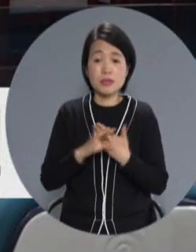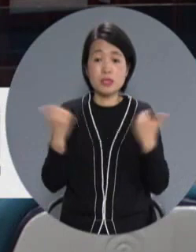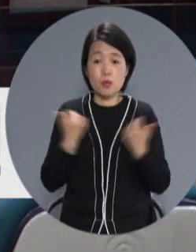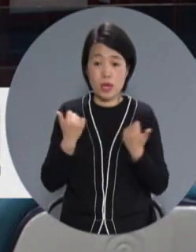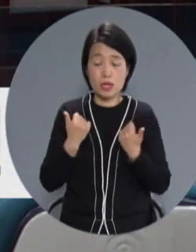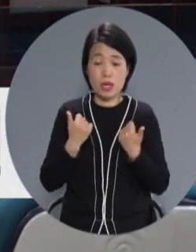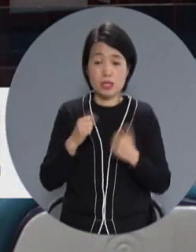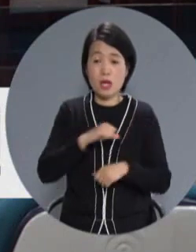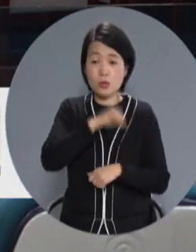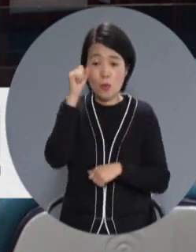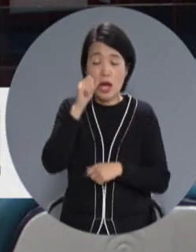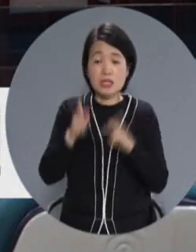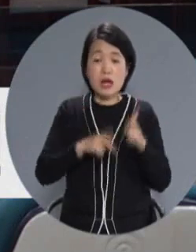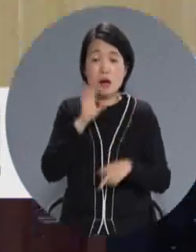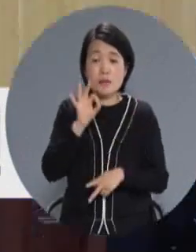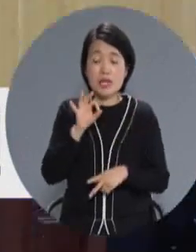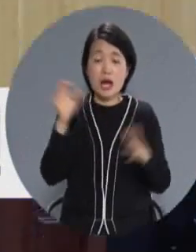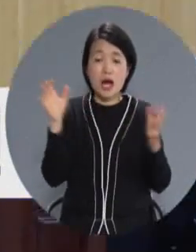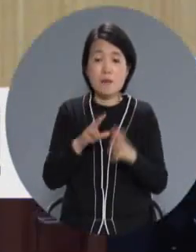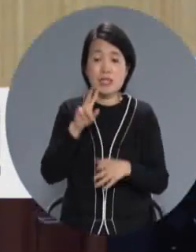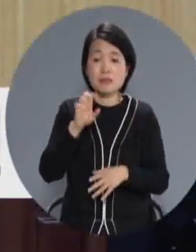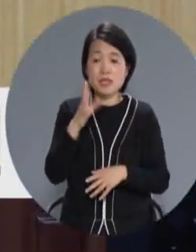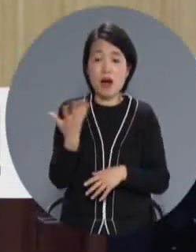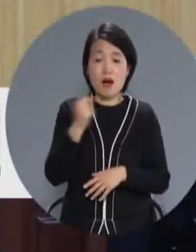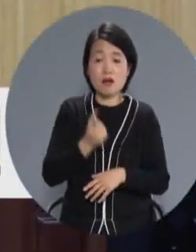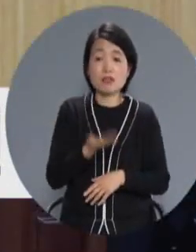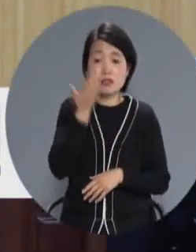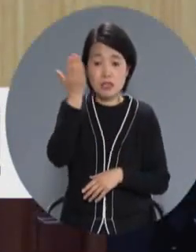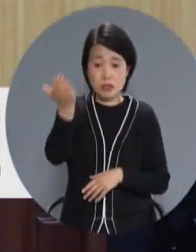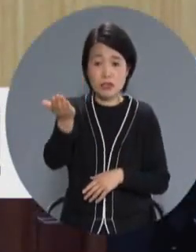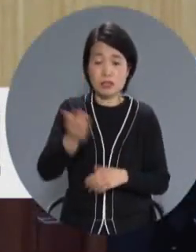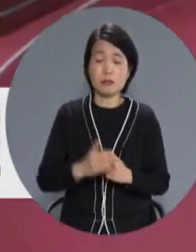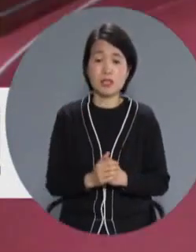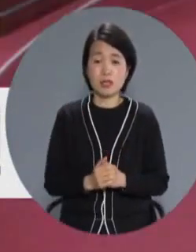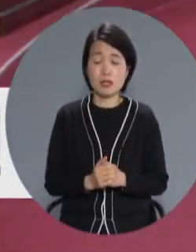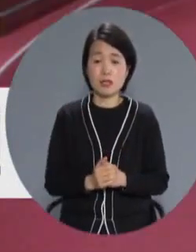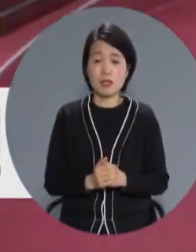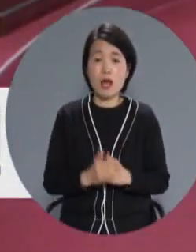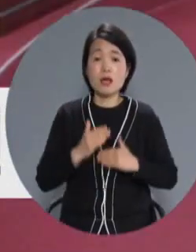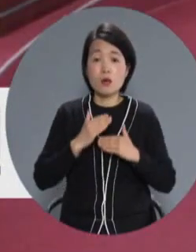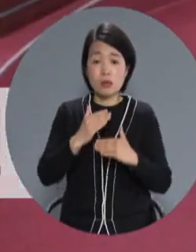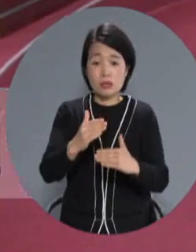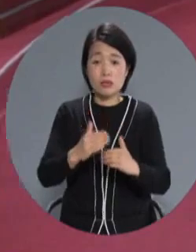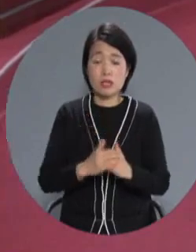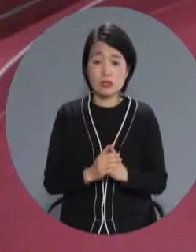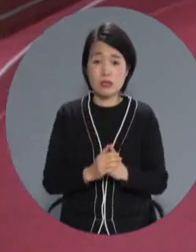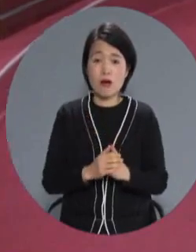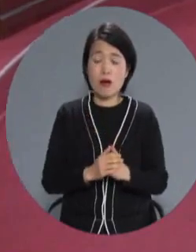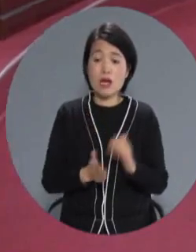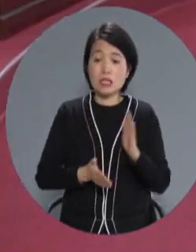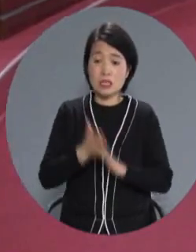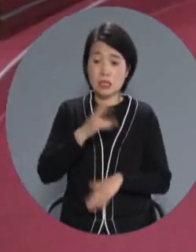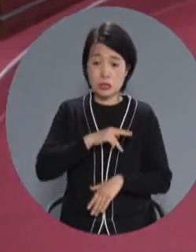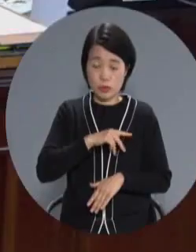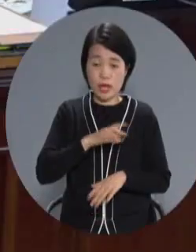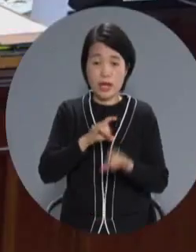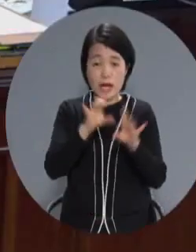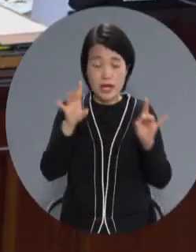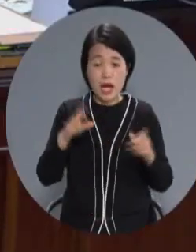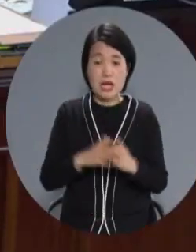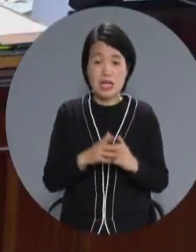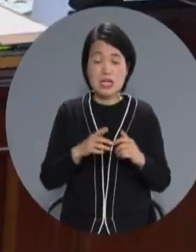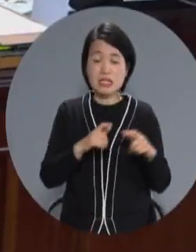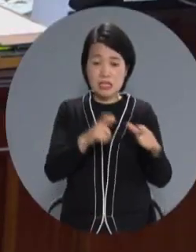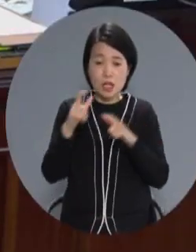임시회에 포괄사업비 24억 원을 상정했습니다. 이 과정에서 시는 각 시의원들에게 개별적으로